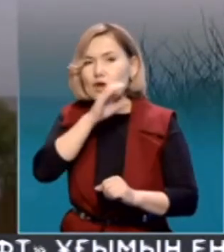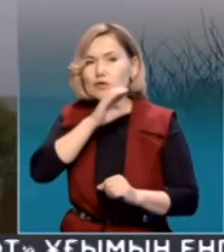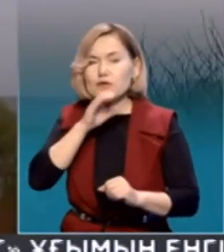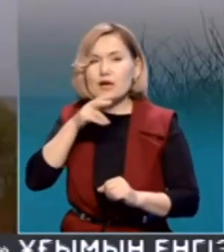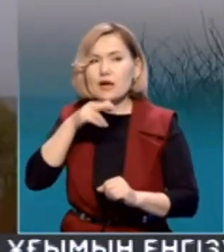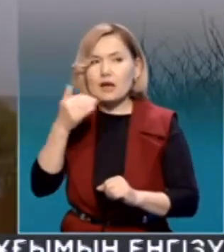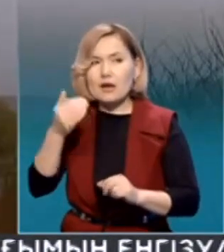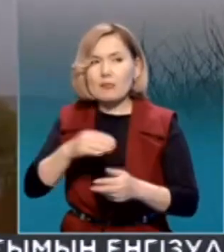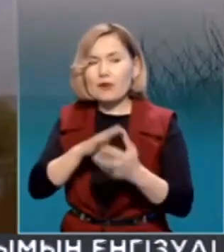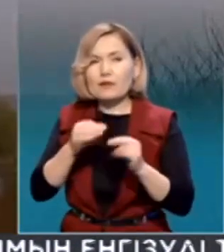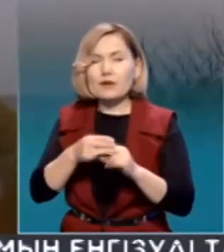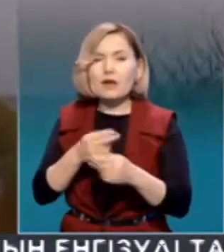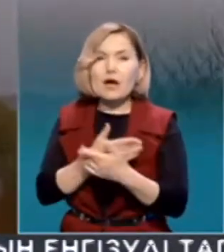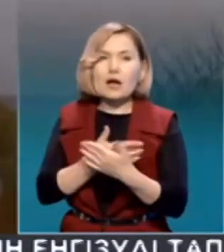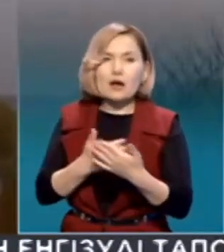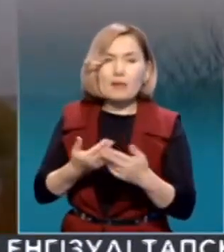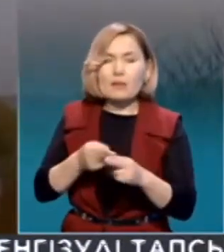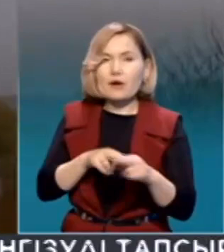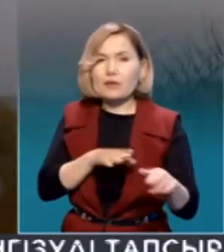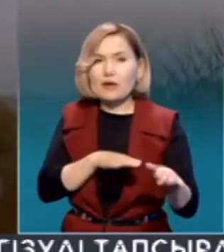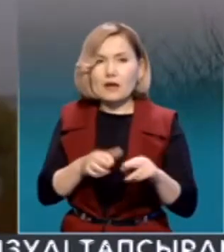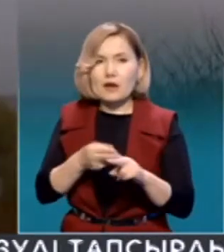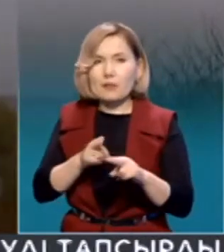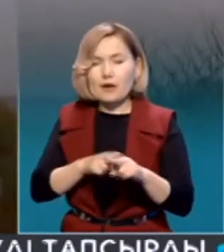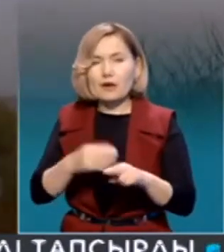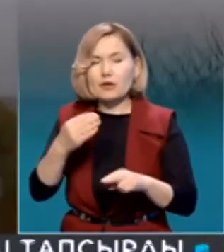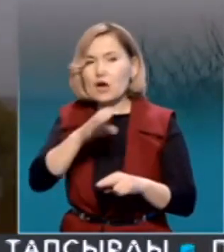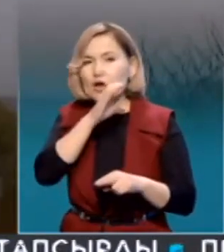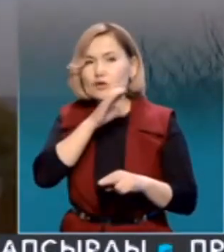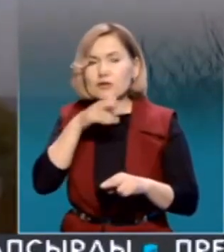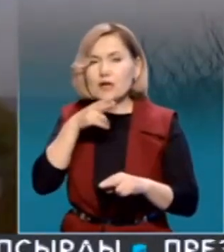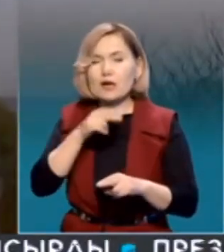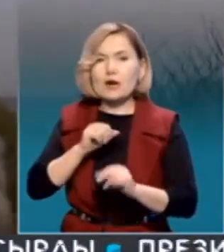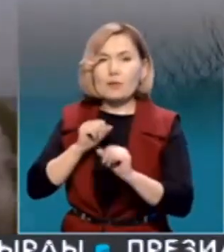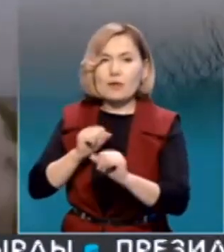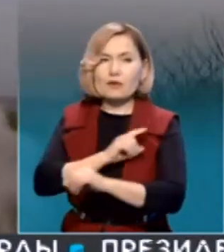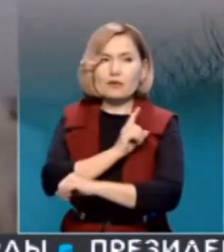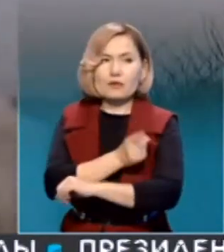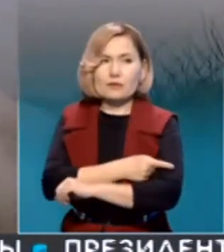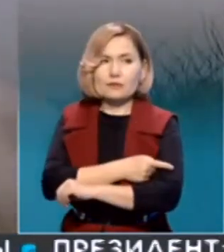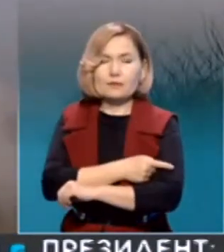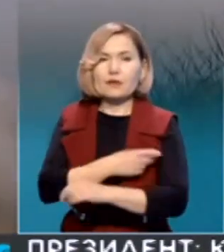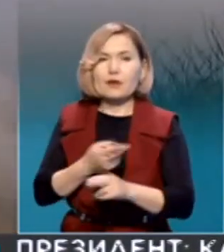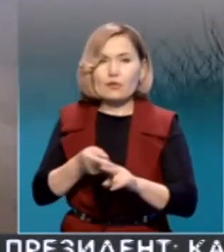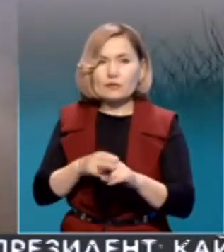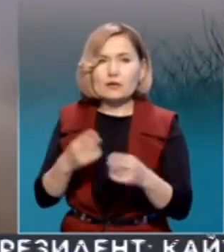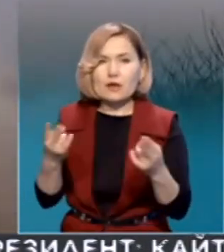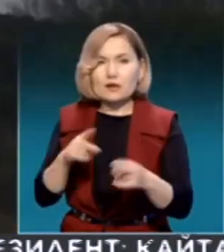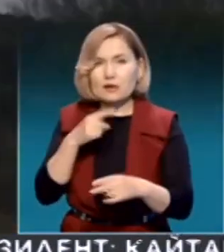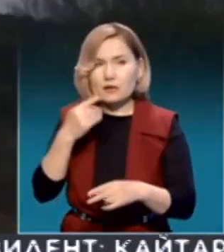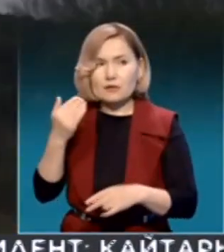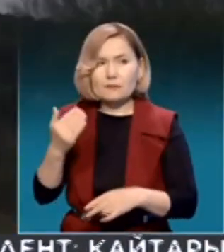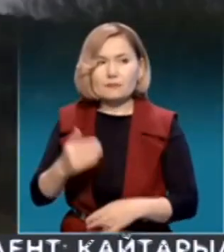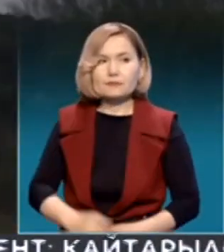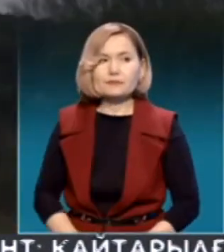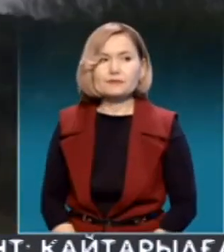белгілі. Және олар түрлі маневрлардың Пхеньяннан төнген қауіптен қорғану үшін қажет екенін де айтып келеді.